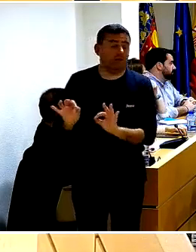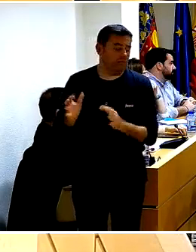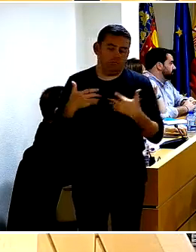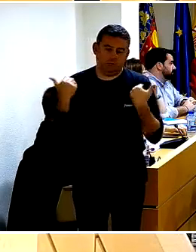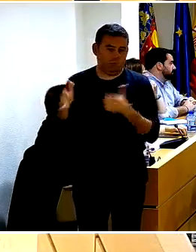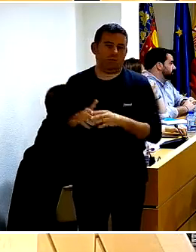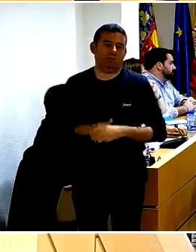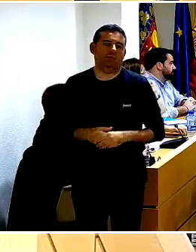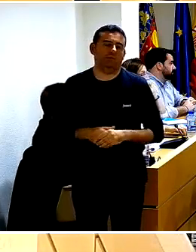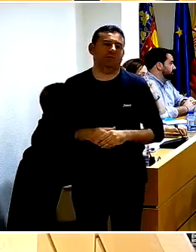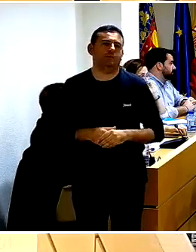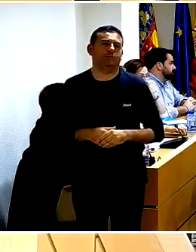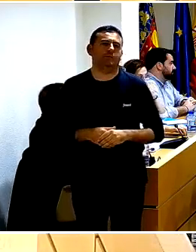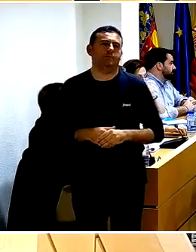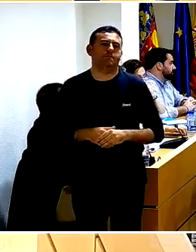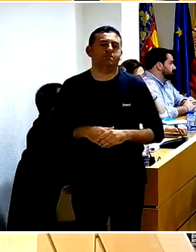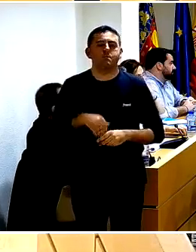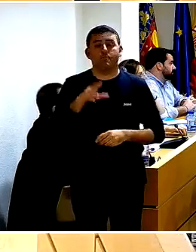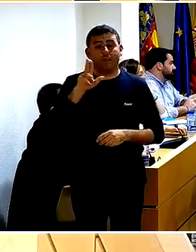I per anar acabant,